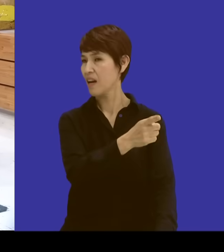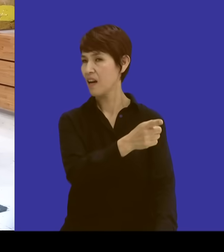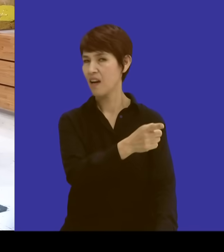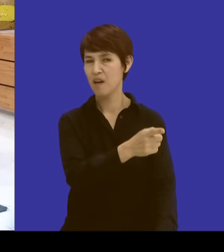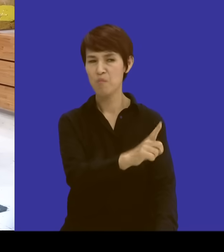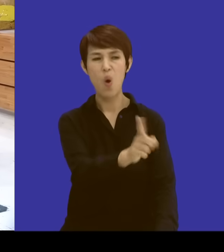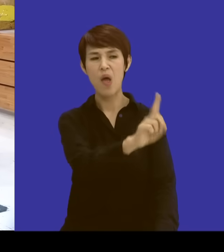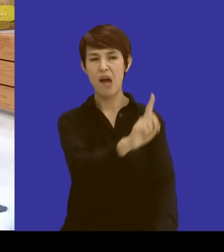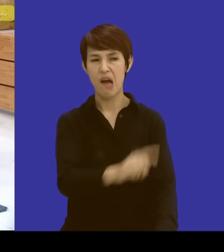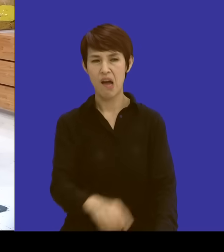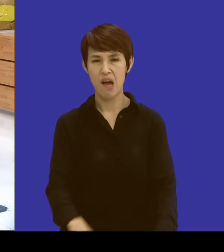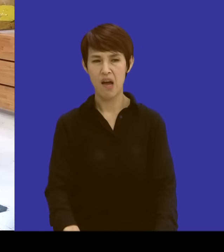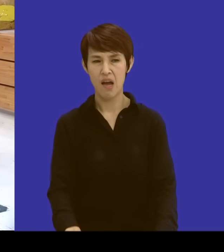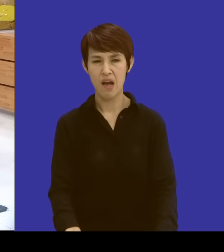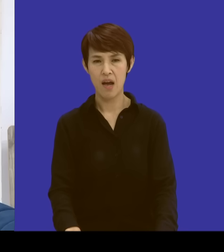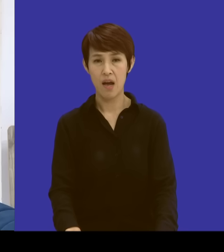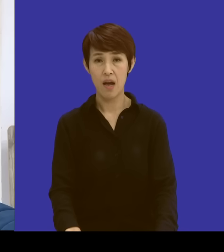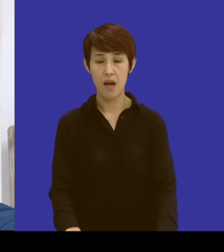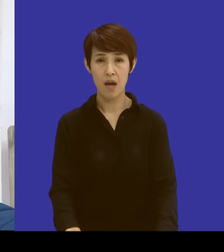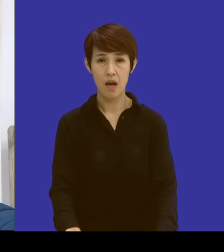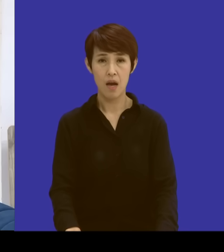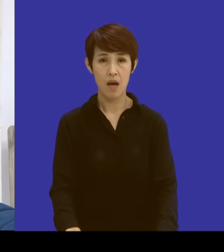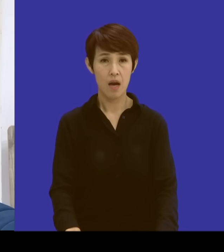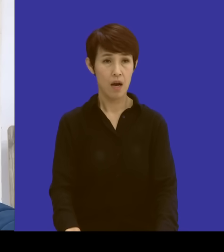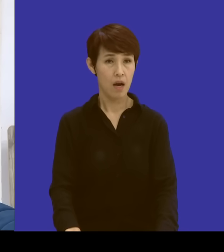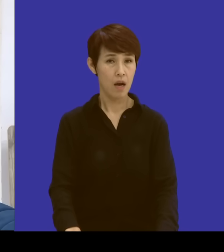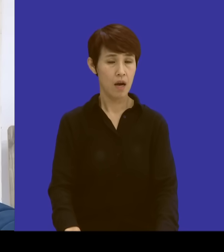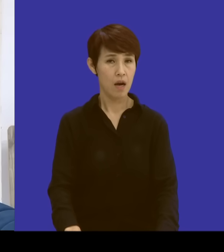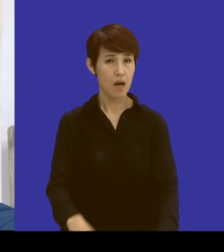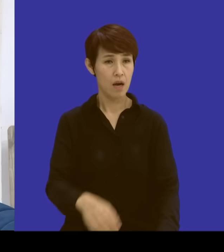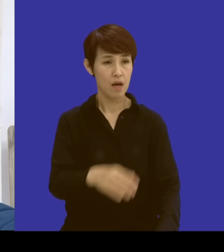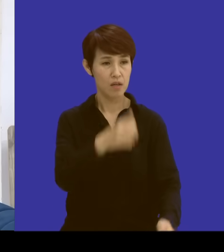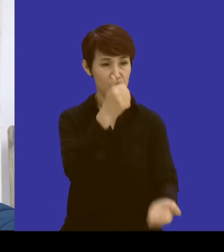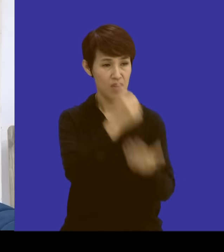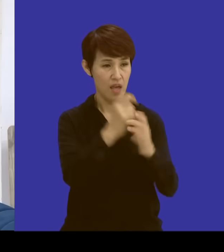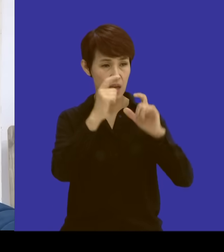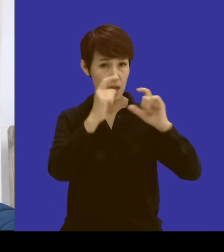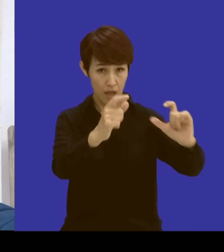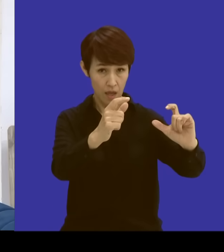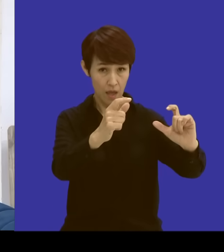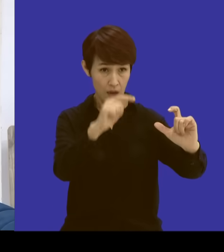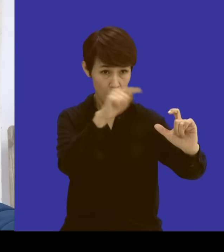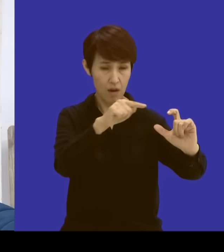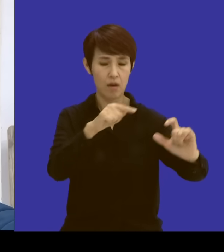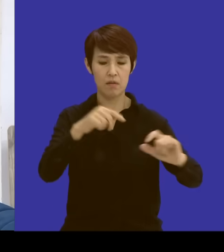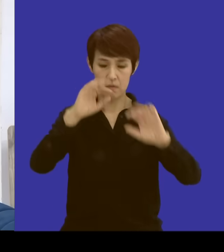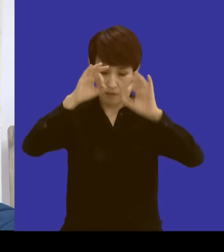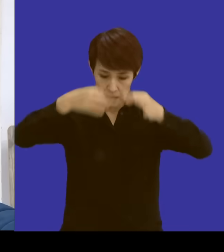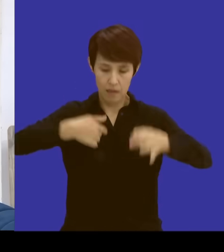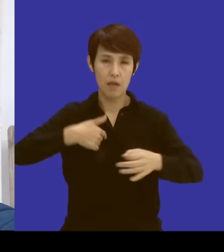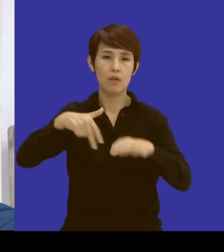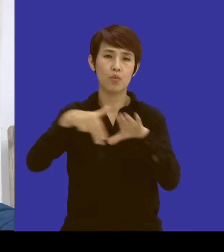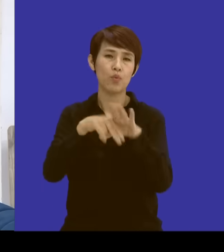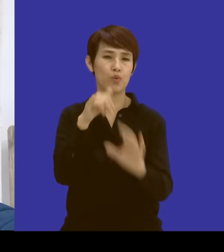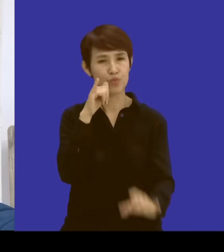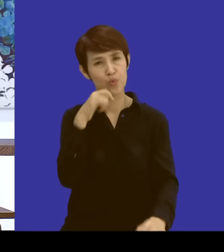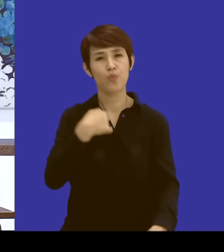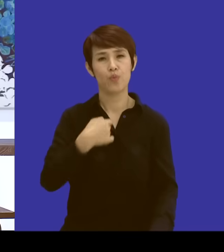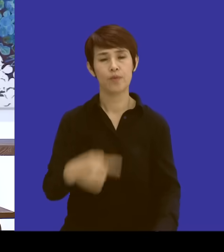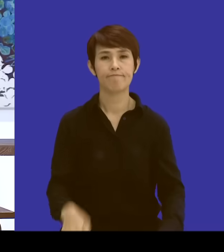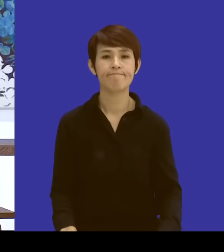왜 저래? 라고 만약에 내가 계속 그렇게 돌아간다. 그러면 그게 종교